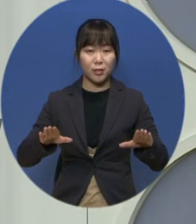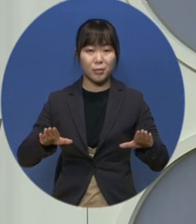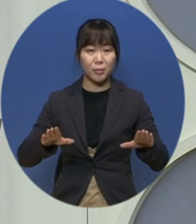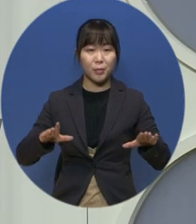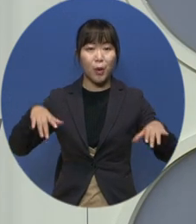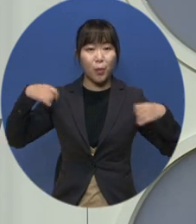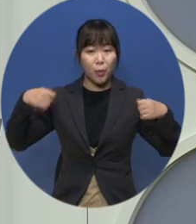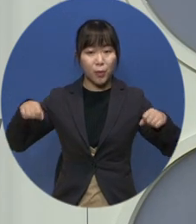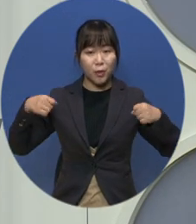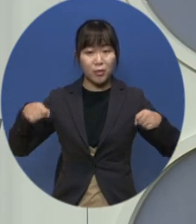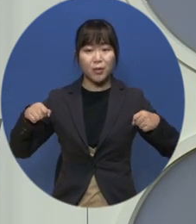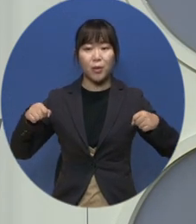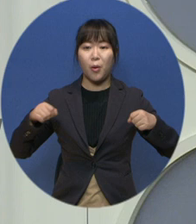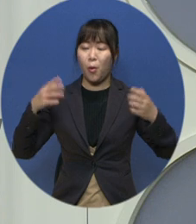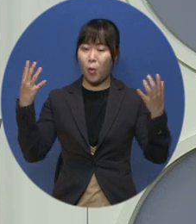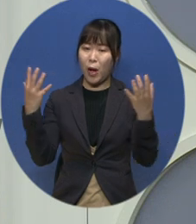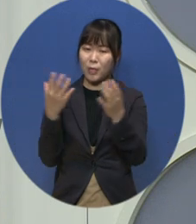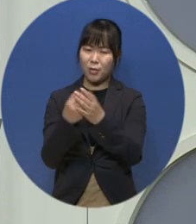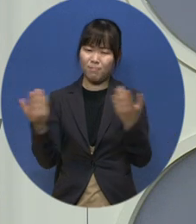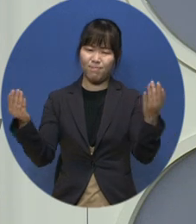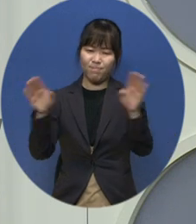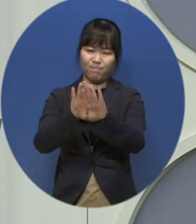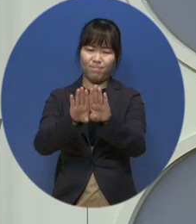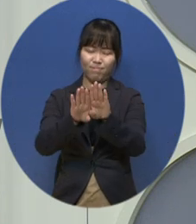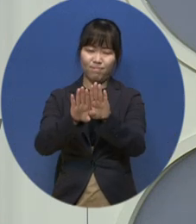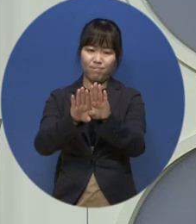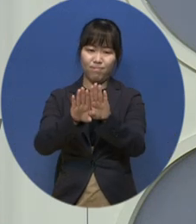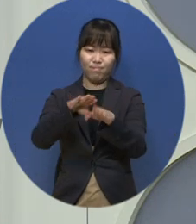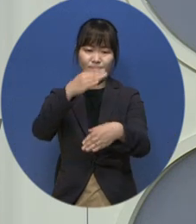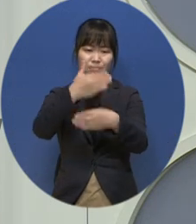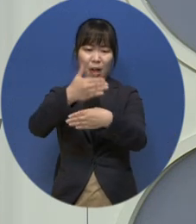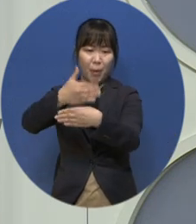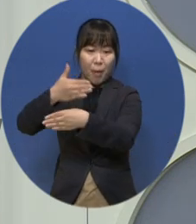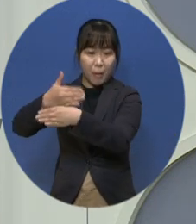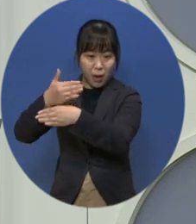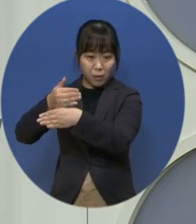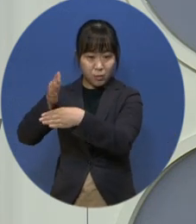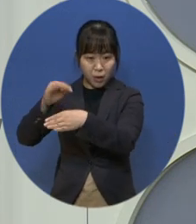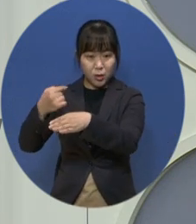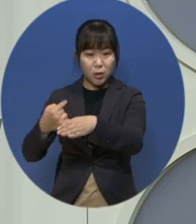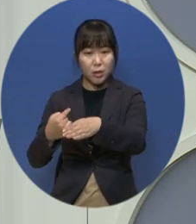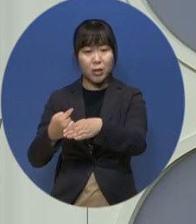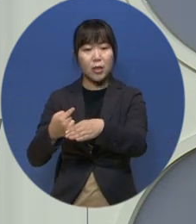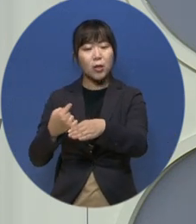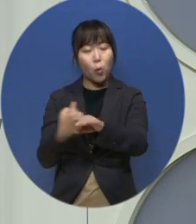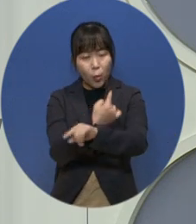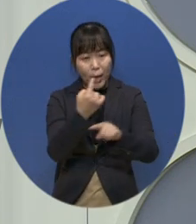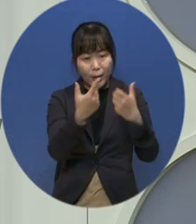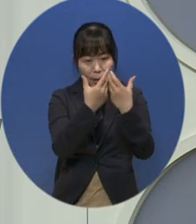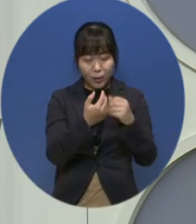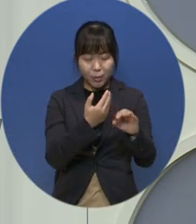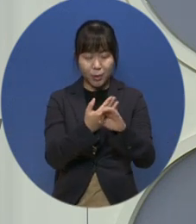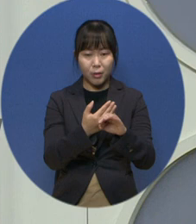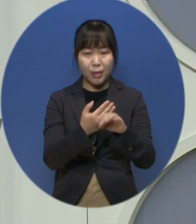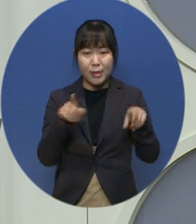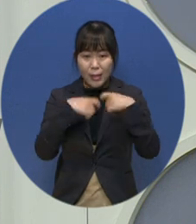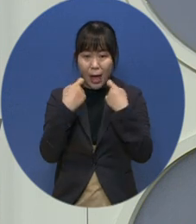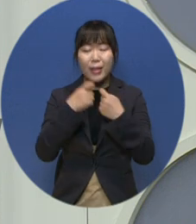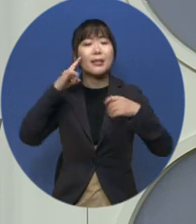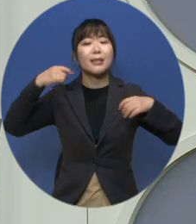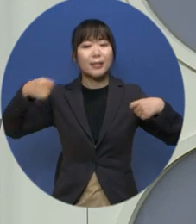공연을 이제 완전 셧다운해서 이제 안 하게 돼 있는데. 그 외에 예를 들어 사설 극장들